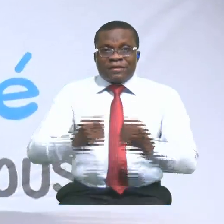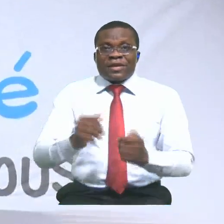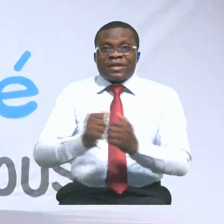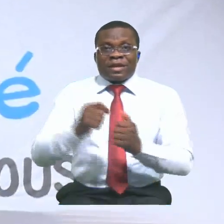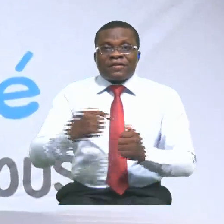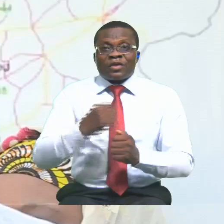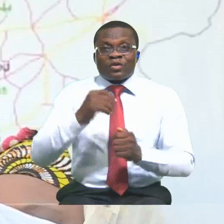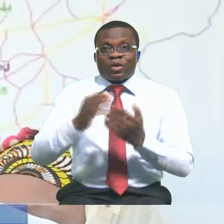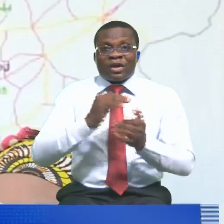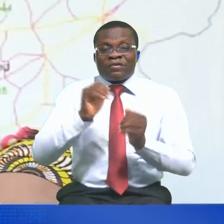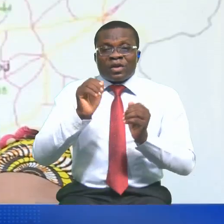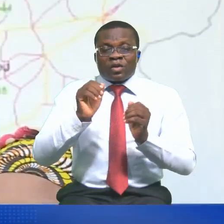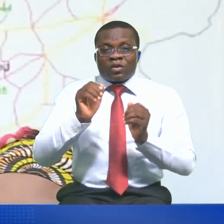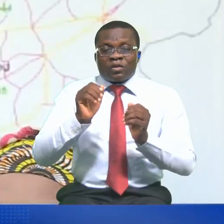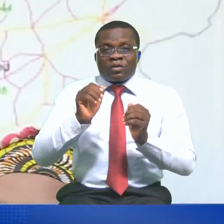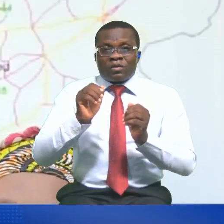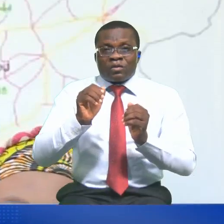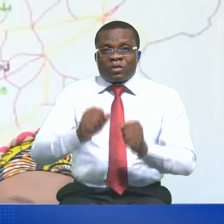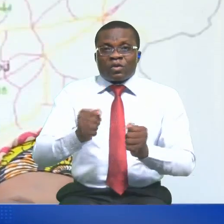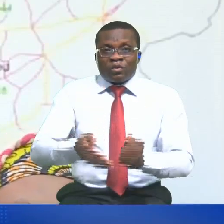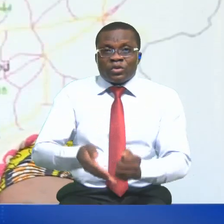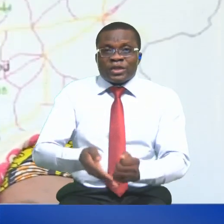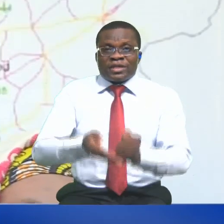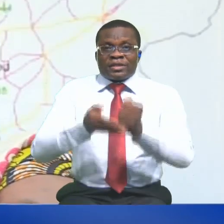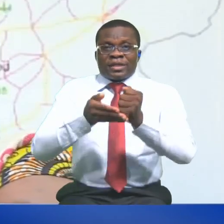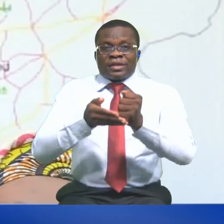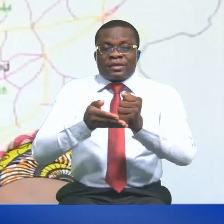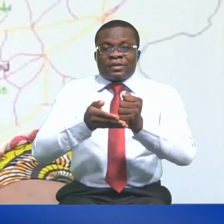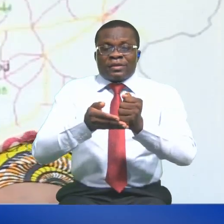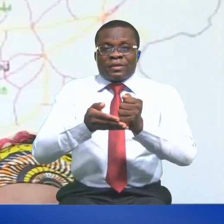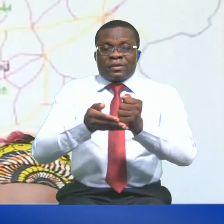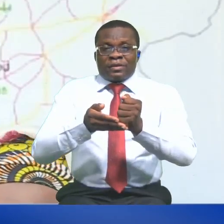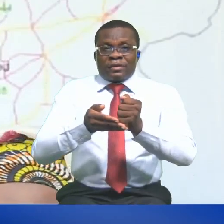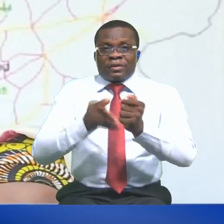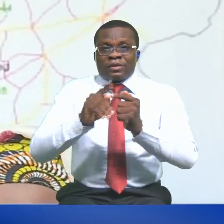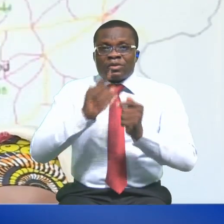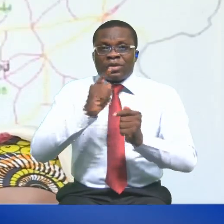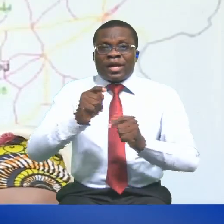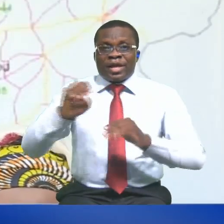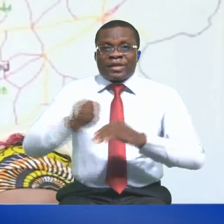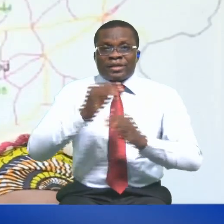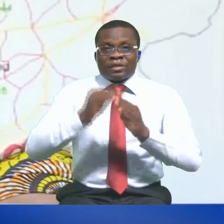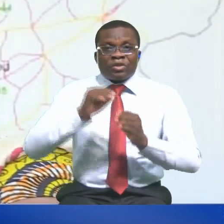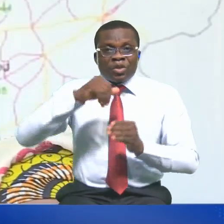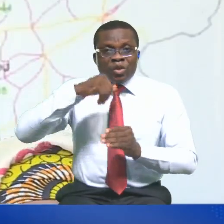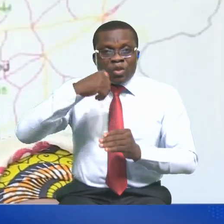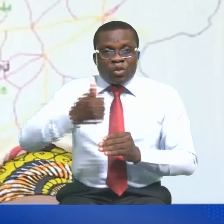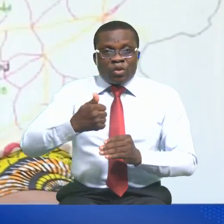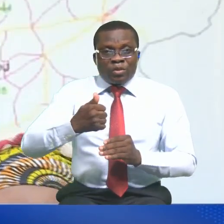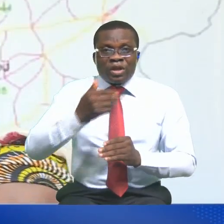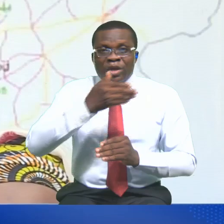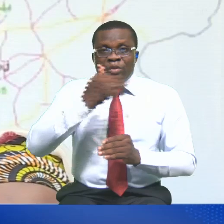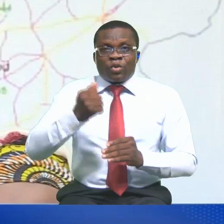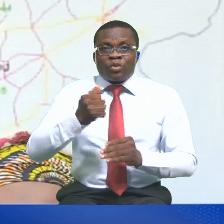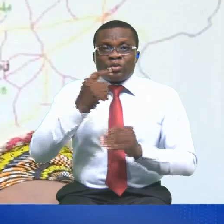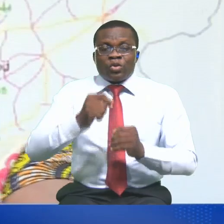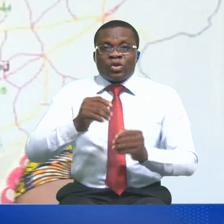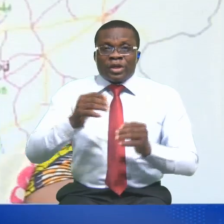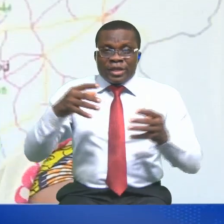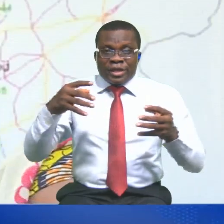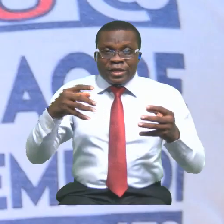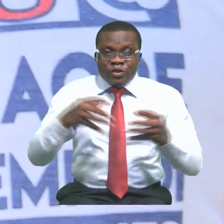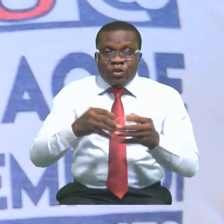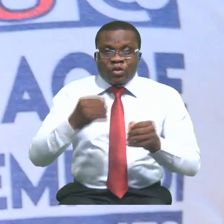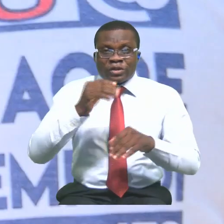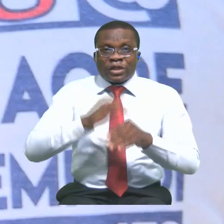afin qu'on puisse les aider à être des entrepreneurs de demain. Donc mieux vaut qu'ils se concentrent d'abord sur